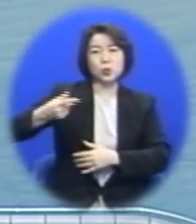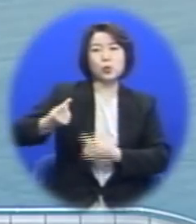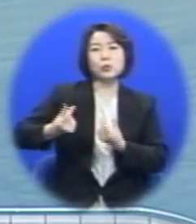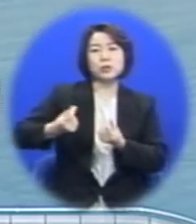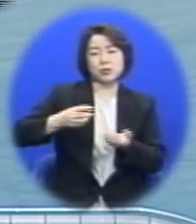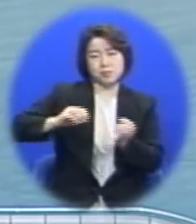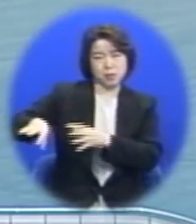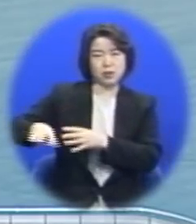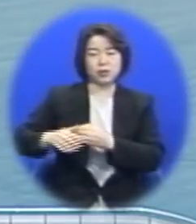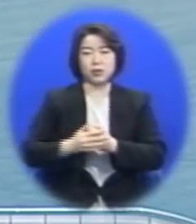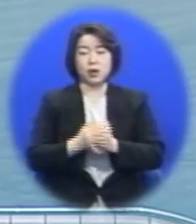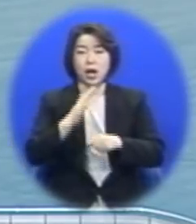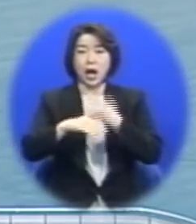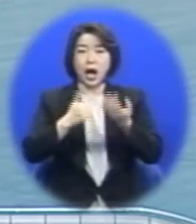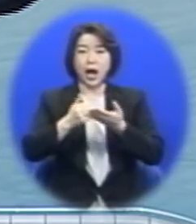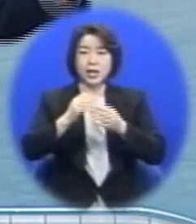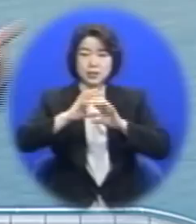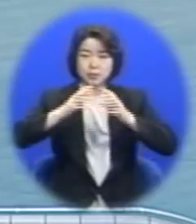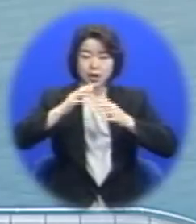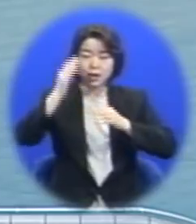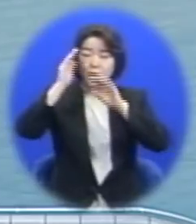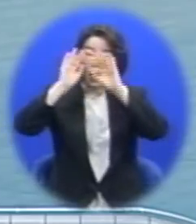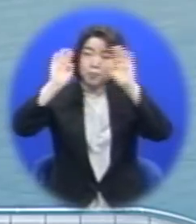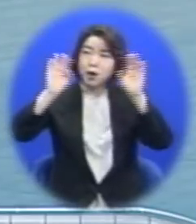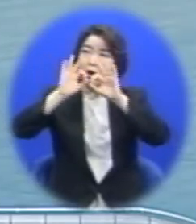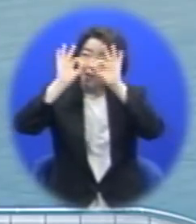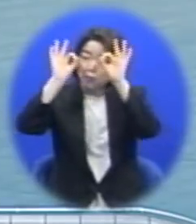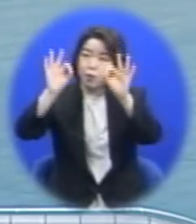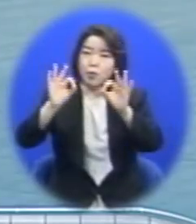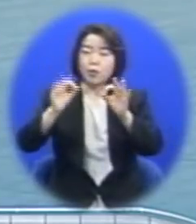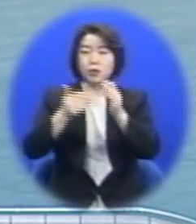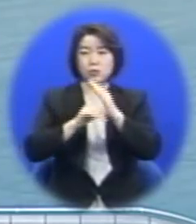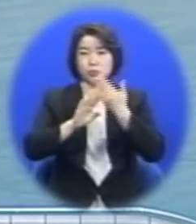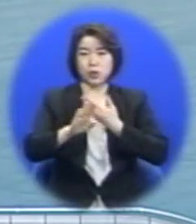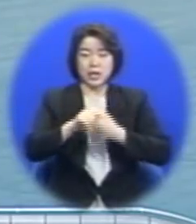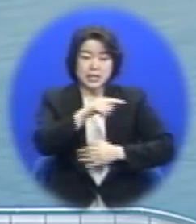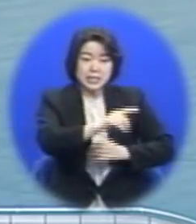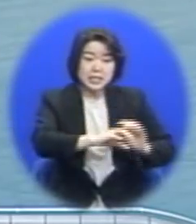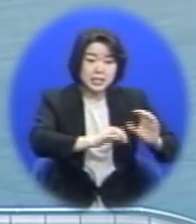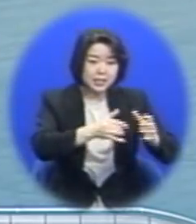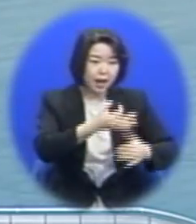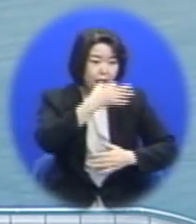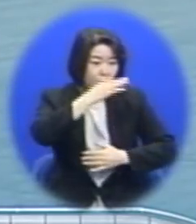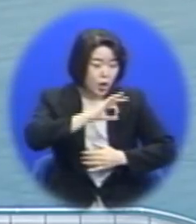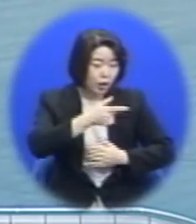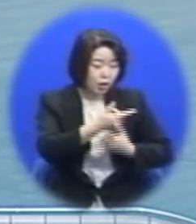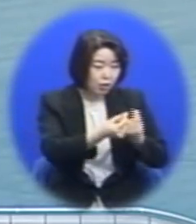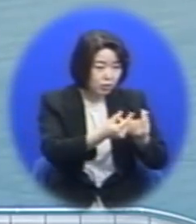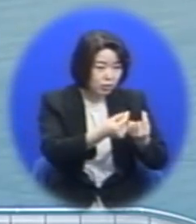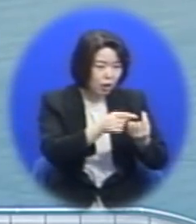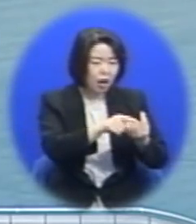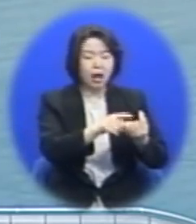그랬어요. 하나님의 나라를 보고 나면 이 세상에서 유익한 것은 배설물처럼 보입니다.